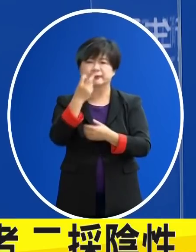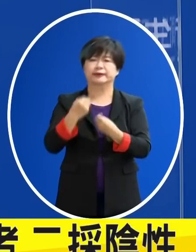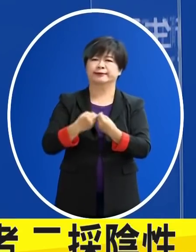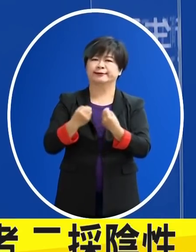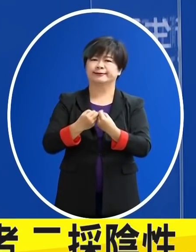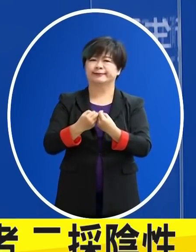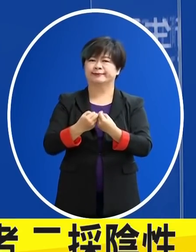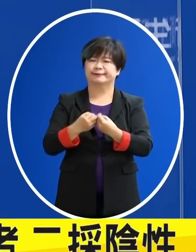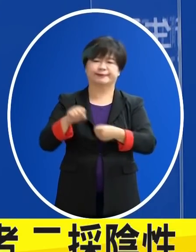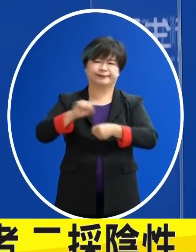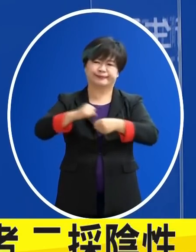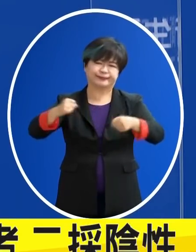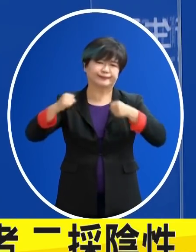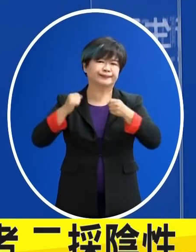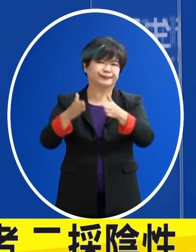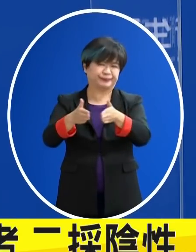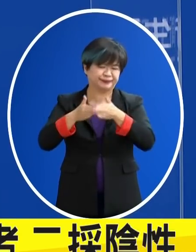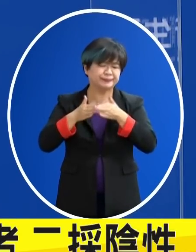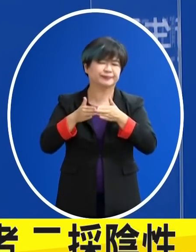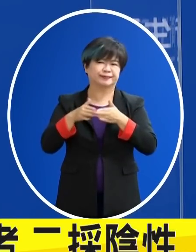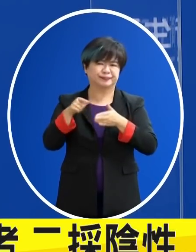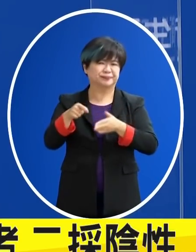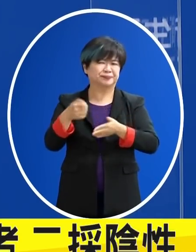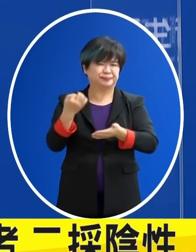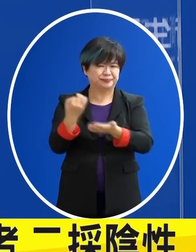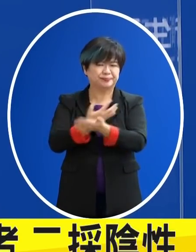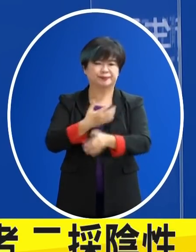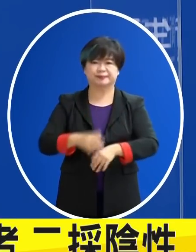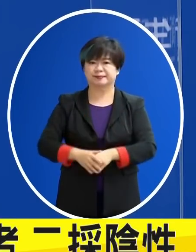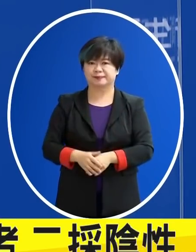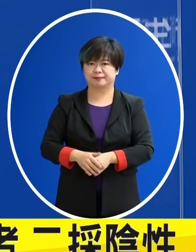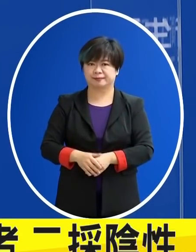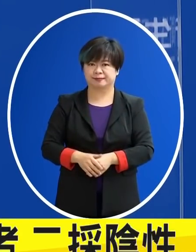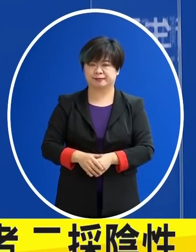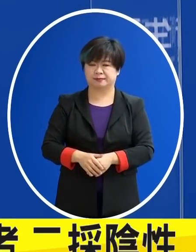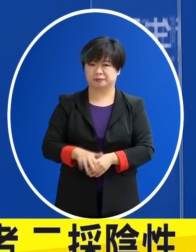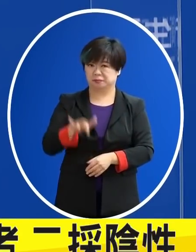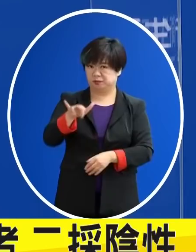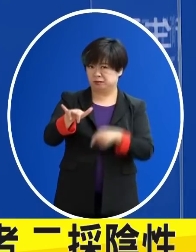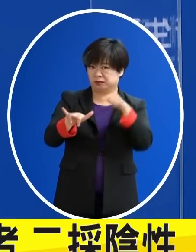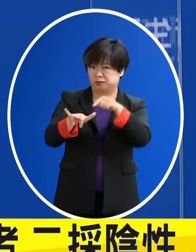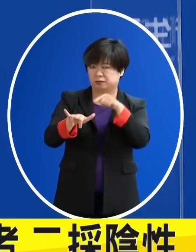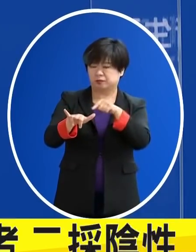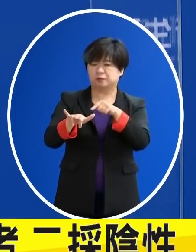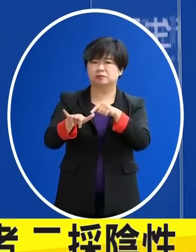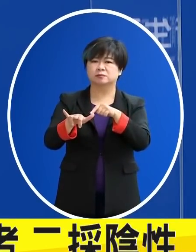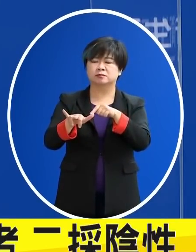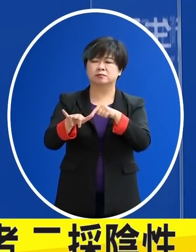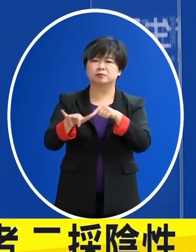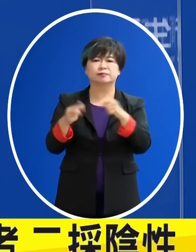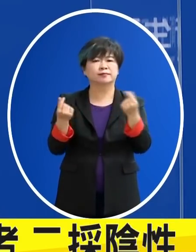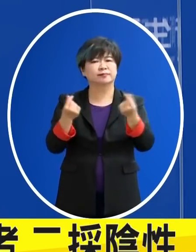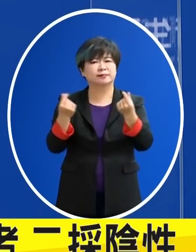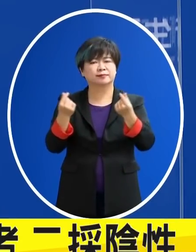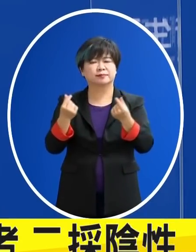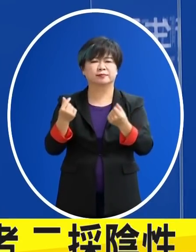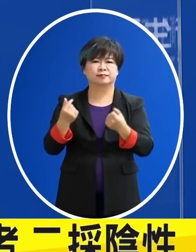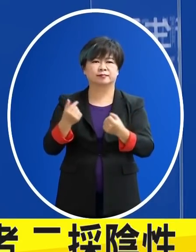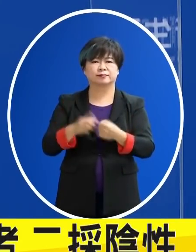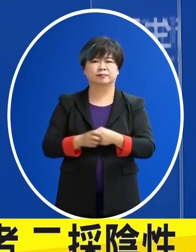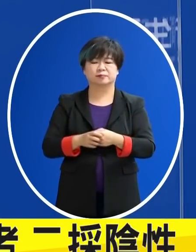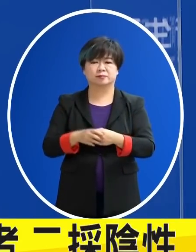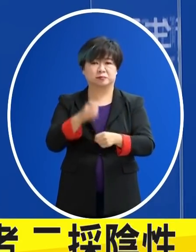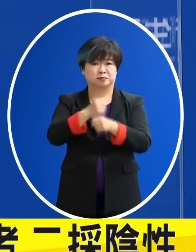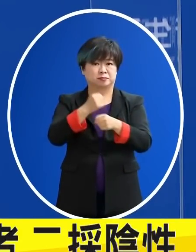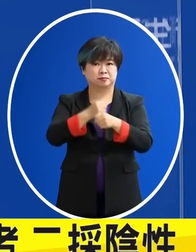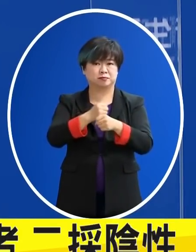需要再做强化，还是需要再做强化。那在航空器上面，尤其是这个飞行机组员